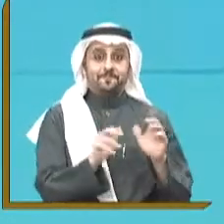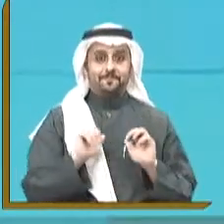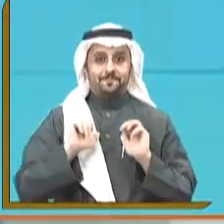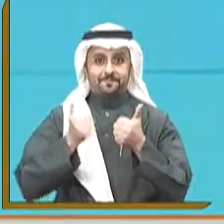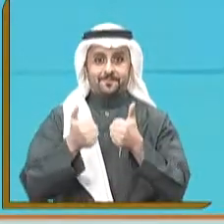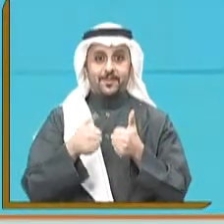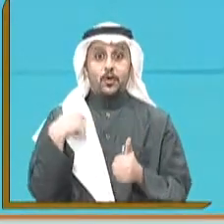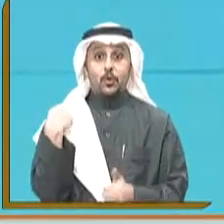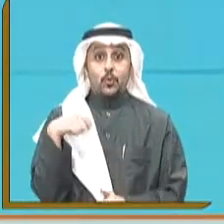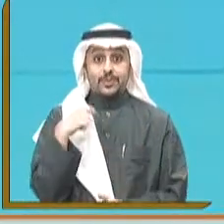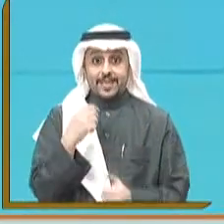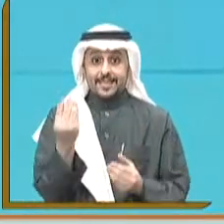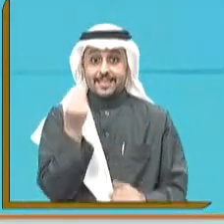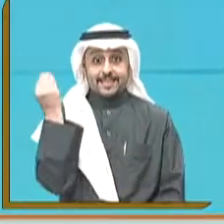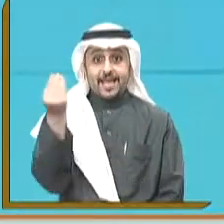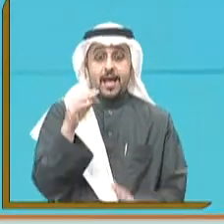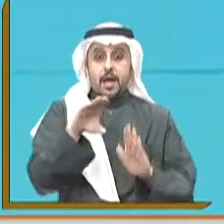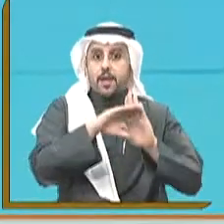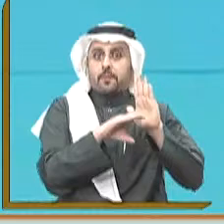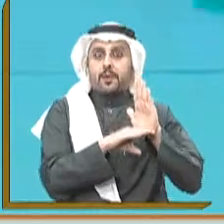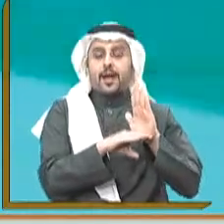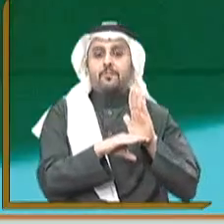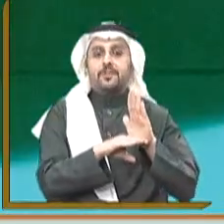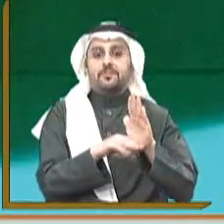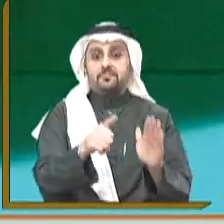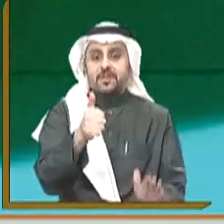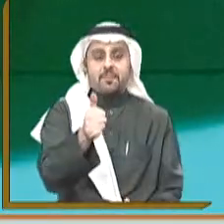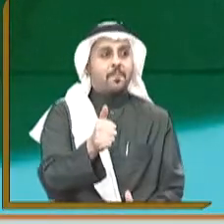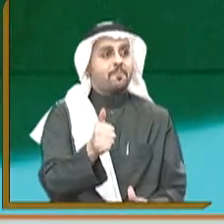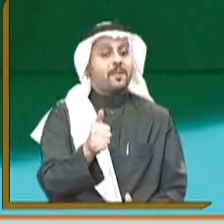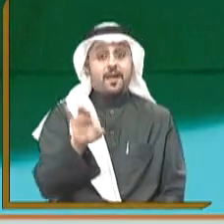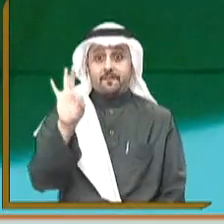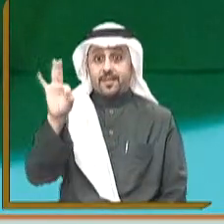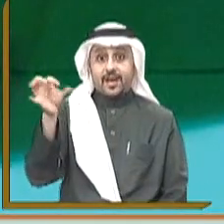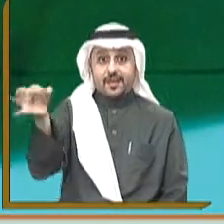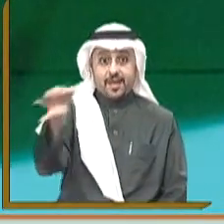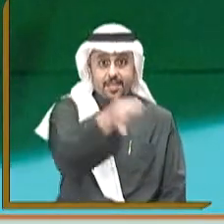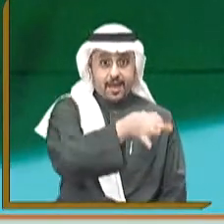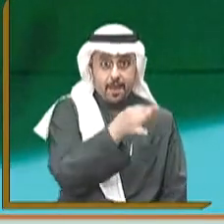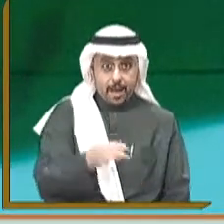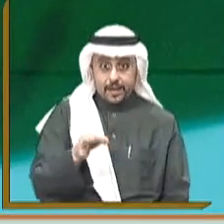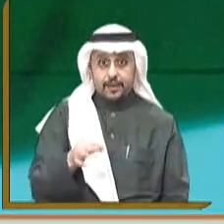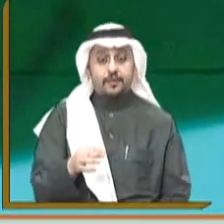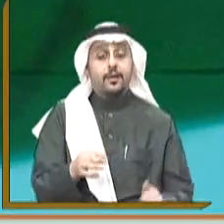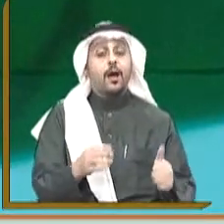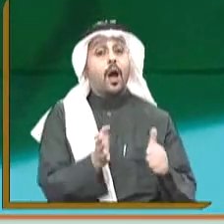أطلقت وزارة السياحة برنامج تحدي الوجهات السياحية في 3 مناطق رئيسة